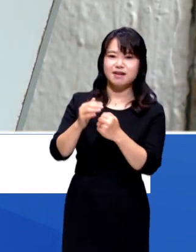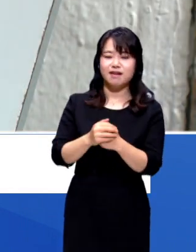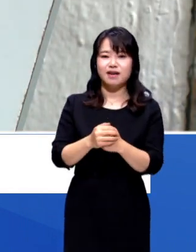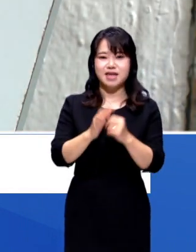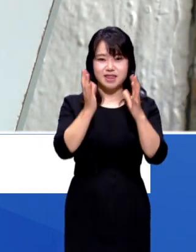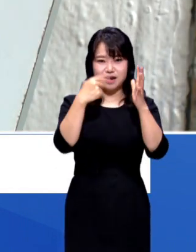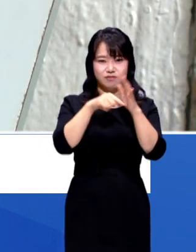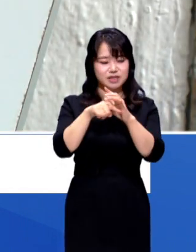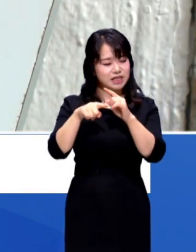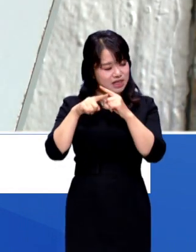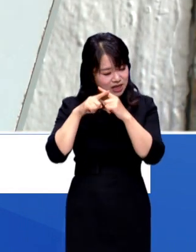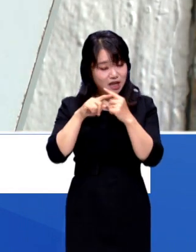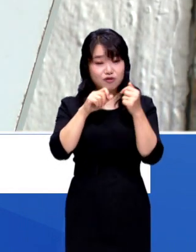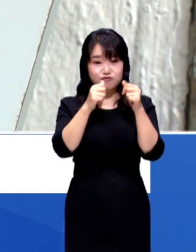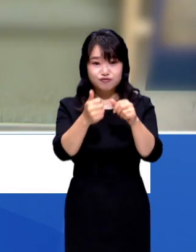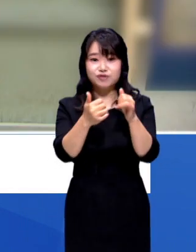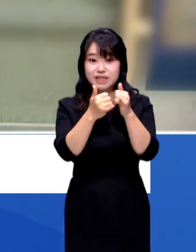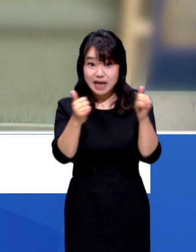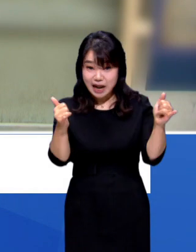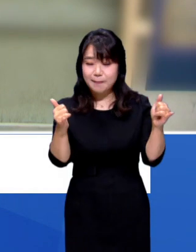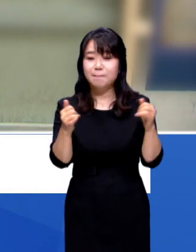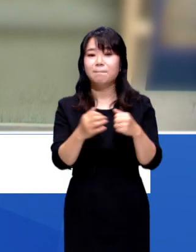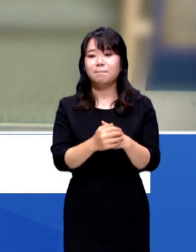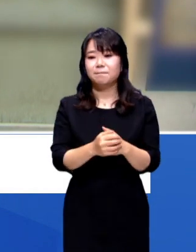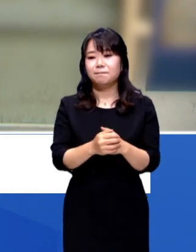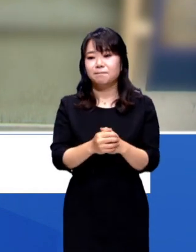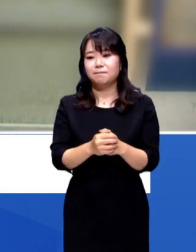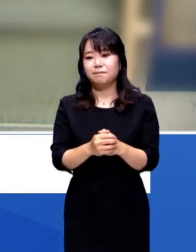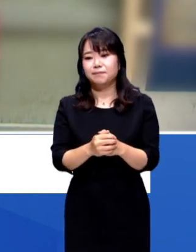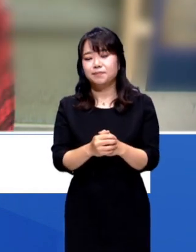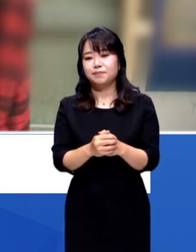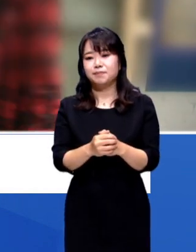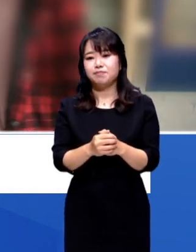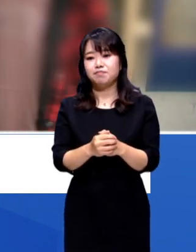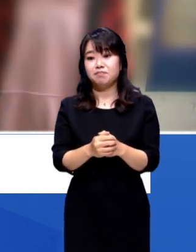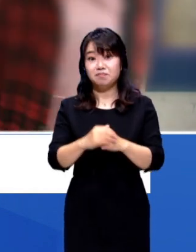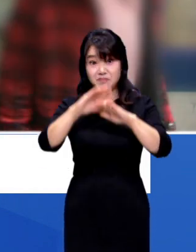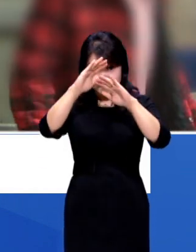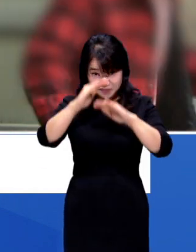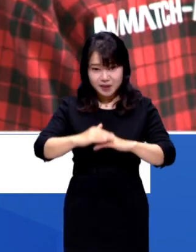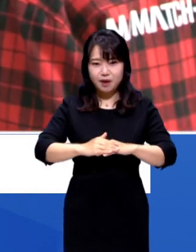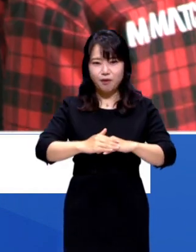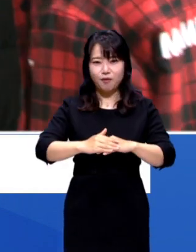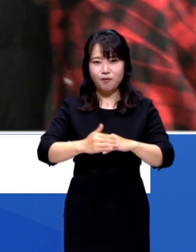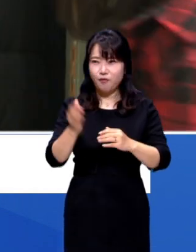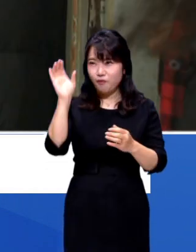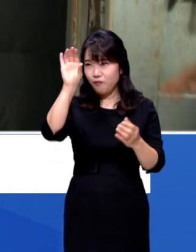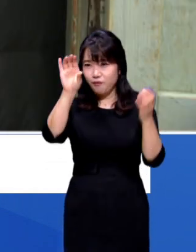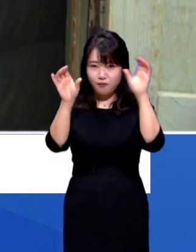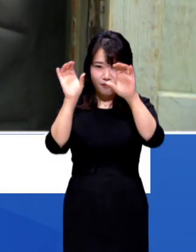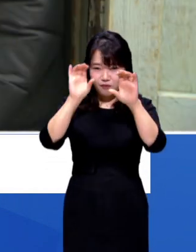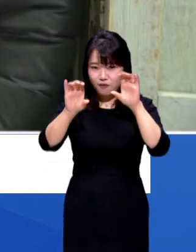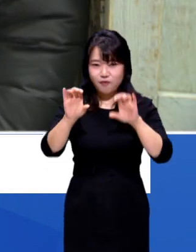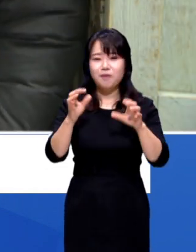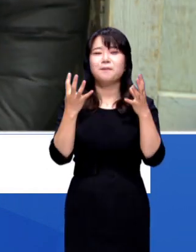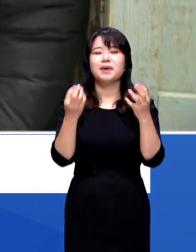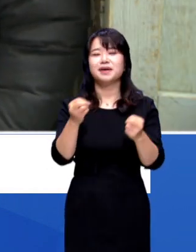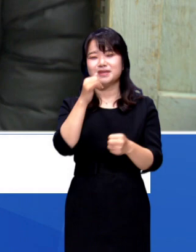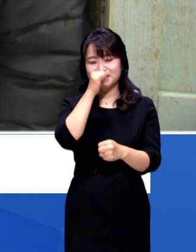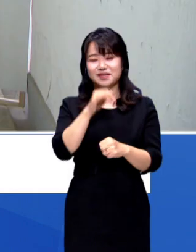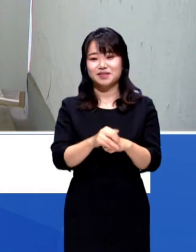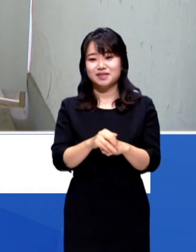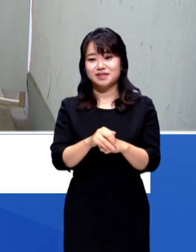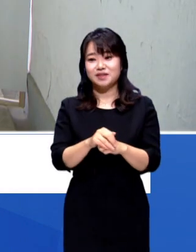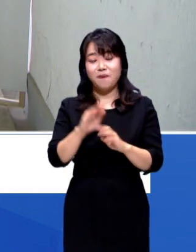대한 그 내용 그리고 네. 콘텐츠가 아주 많이 준비가 돼 있고요. 네. 그리고